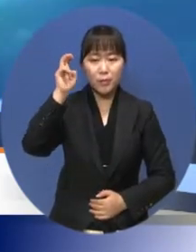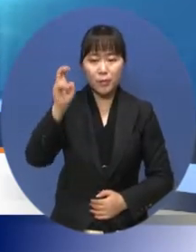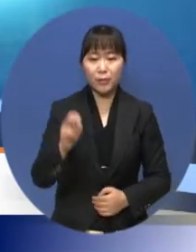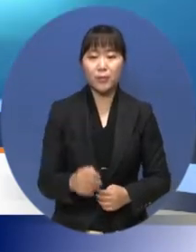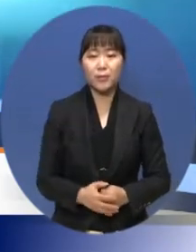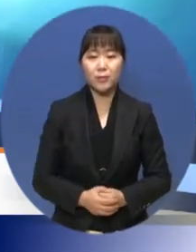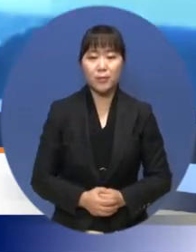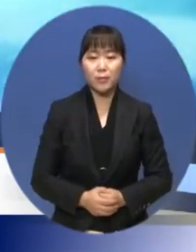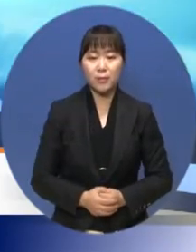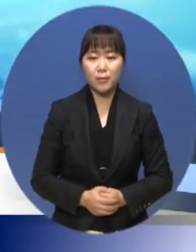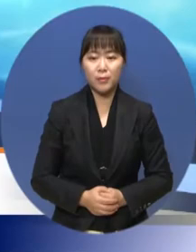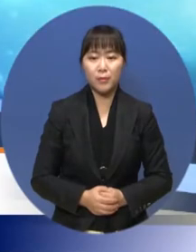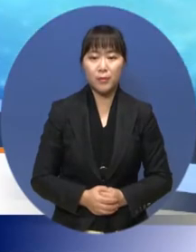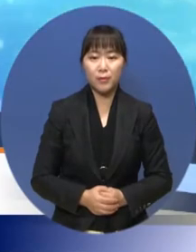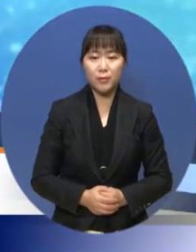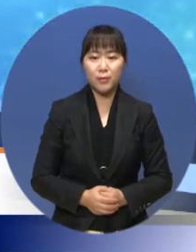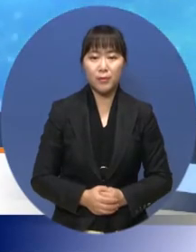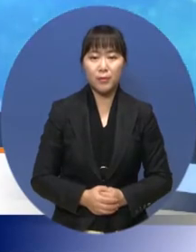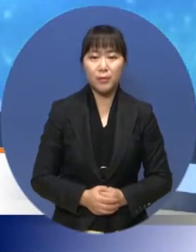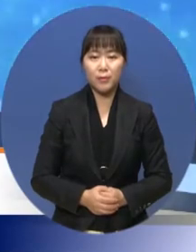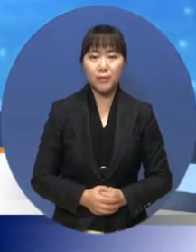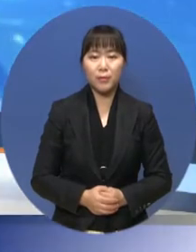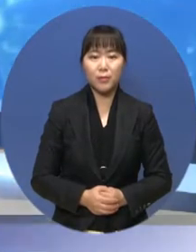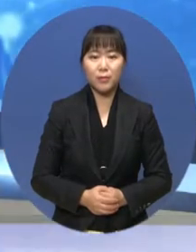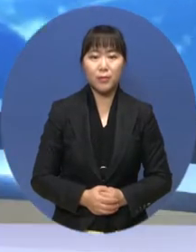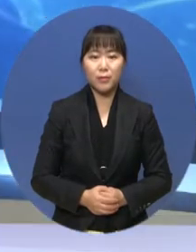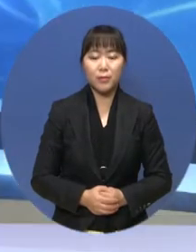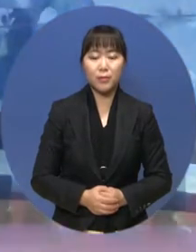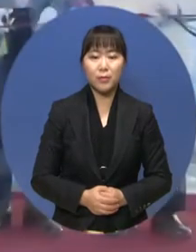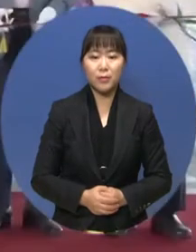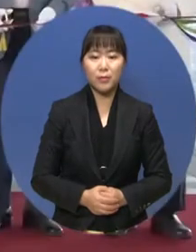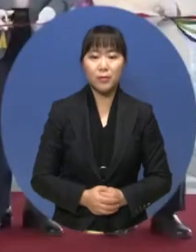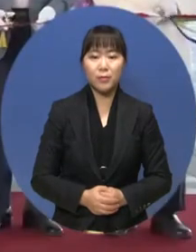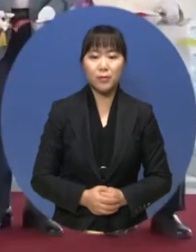것으로 기대됩니다. 이영춘 기자가 보도합니다.